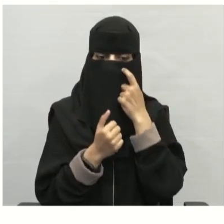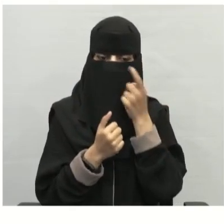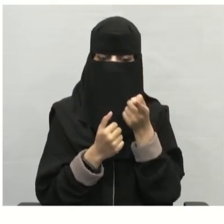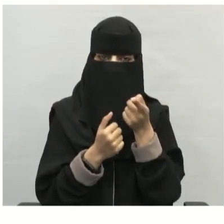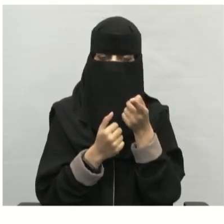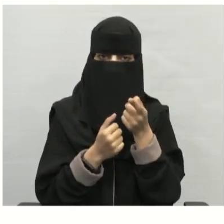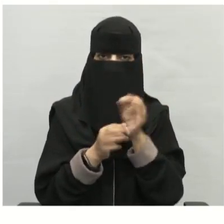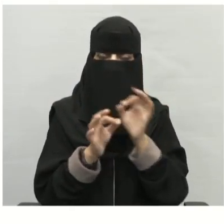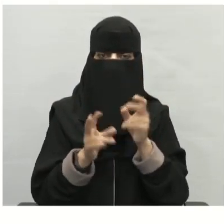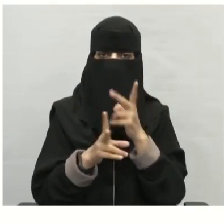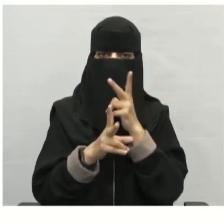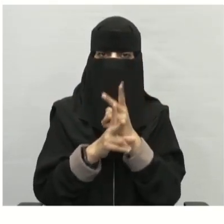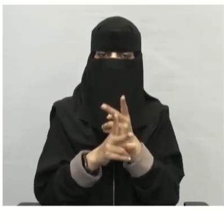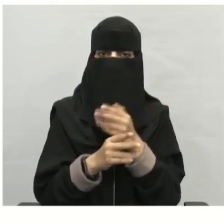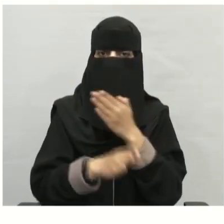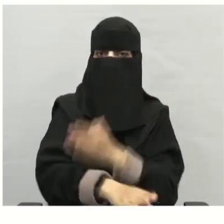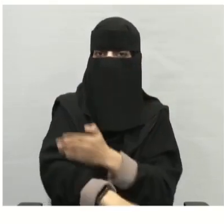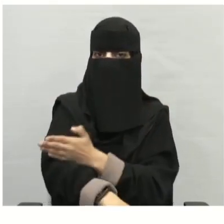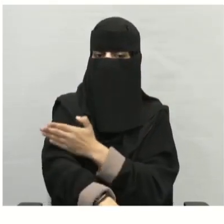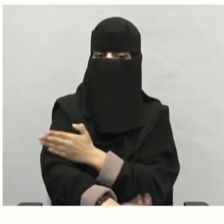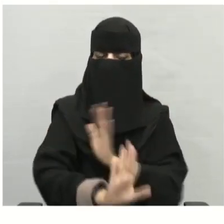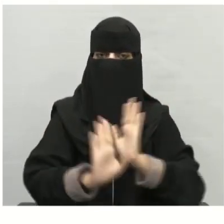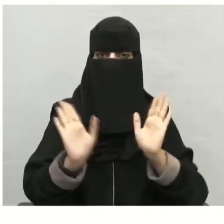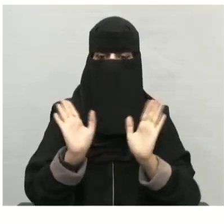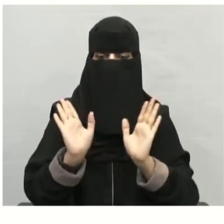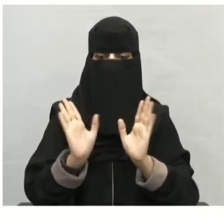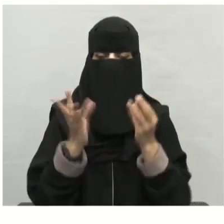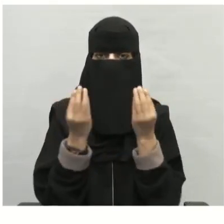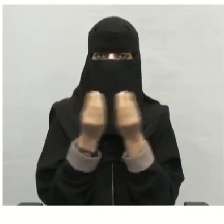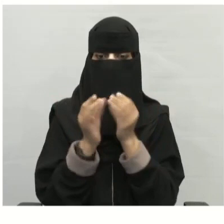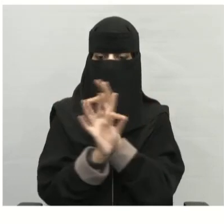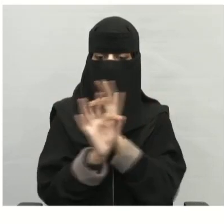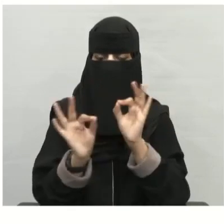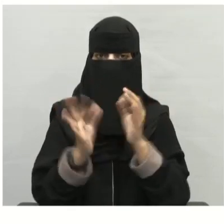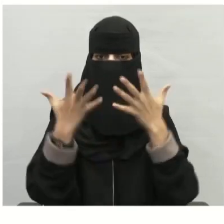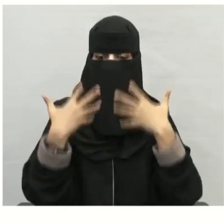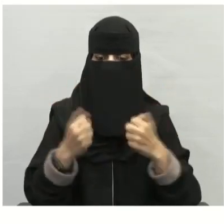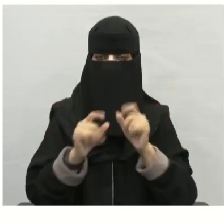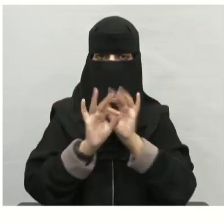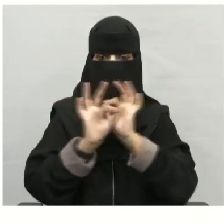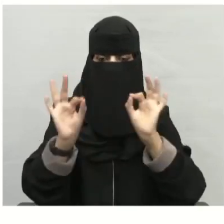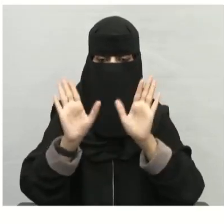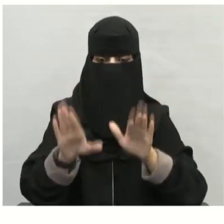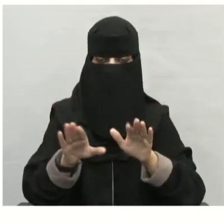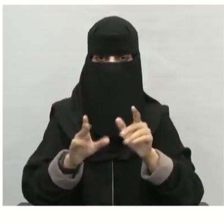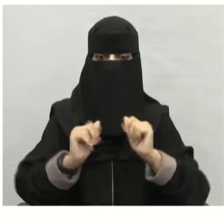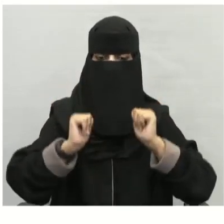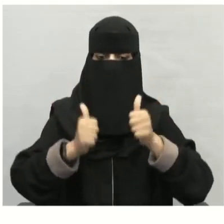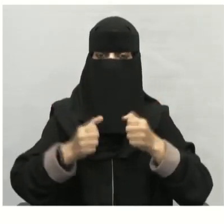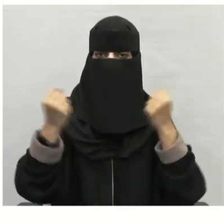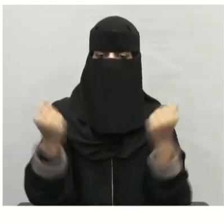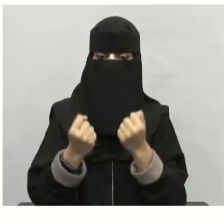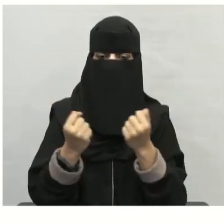الحياتيه دون الشعور بالتعب مع توفر الجهد الكافي للتمتع